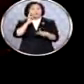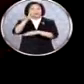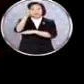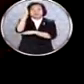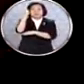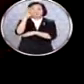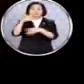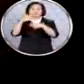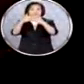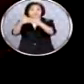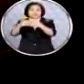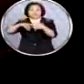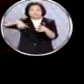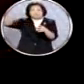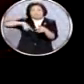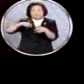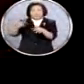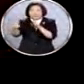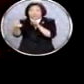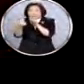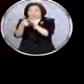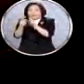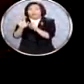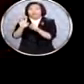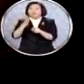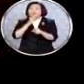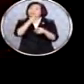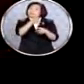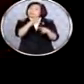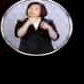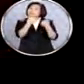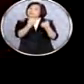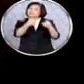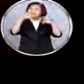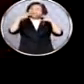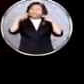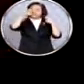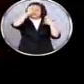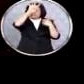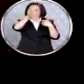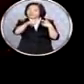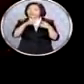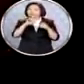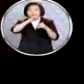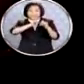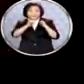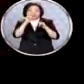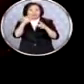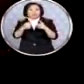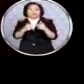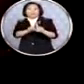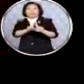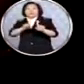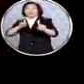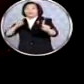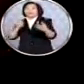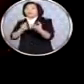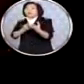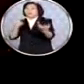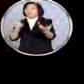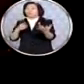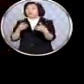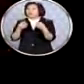跟中国的关系，但是马总统跟在野党跟台湾人民的距离却是越来越远，而且这个距离还